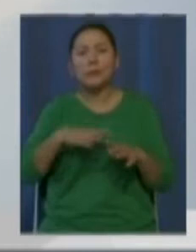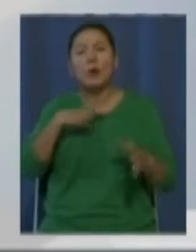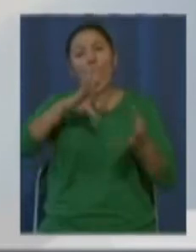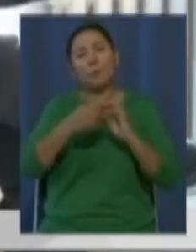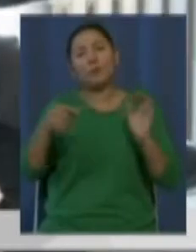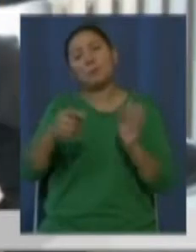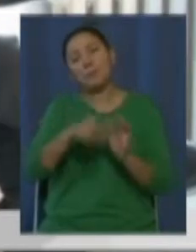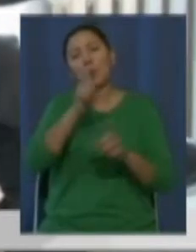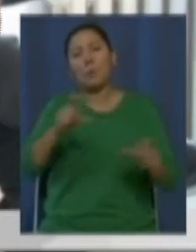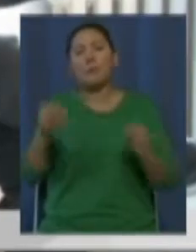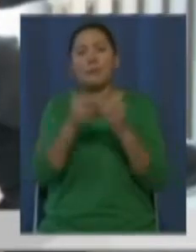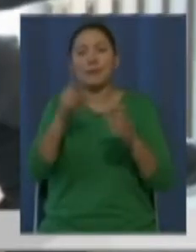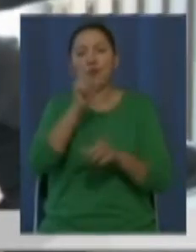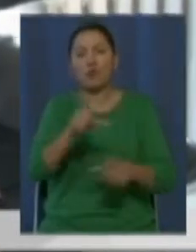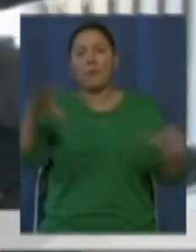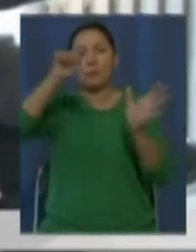келтіріп орындайды.